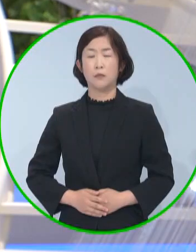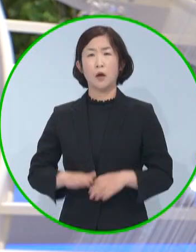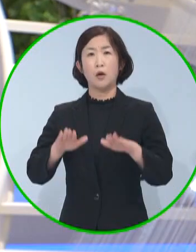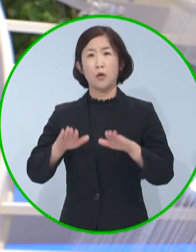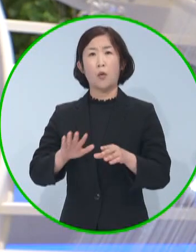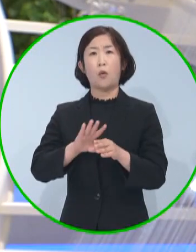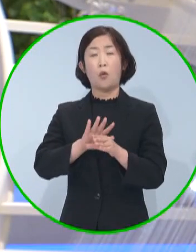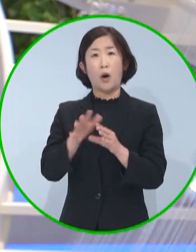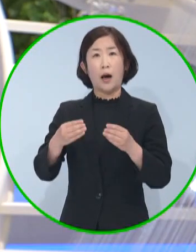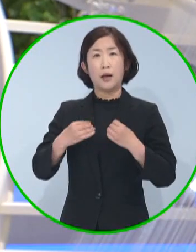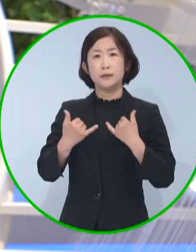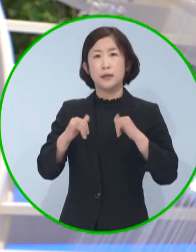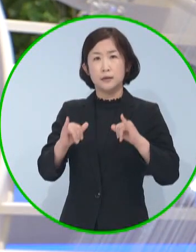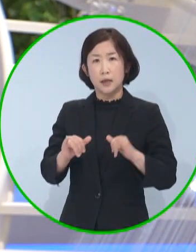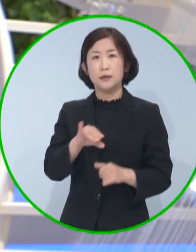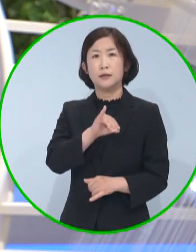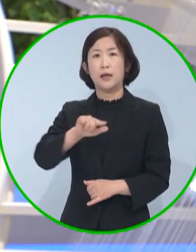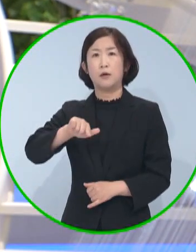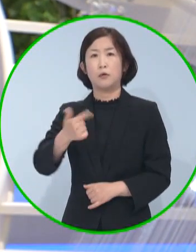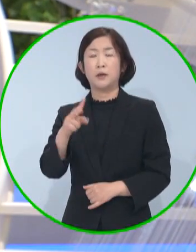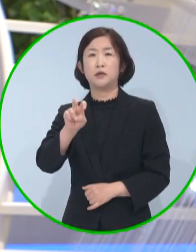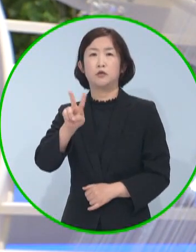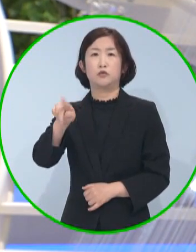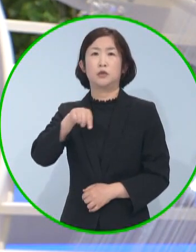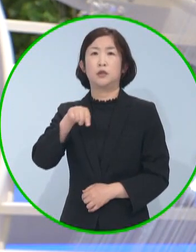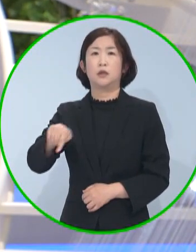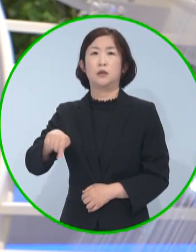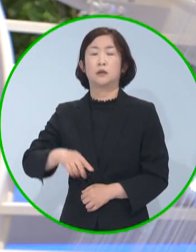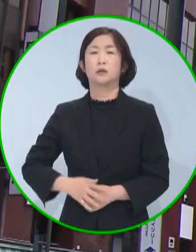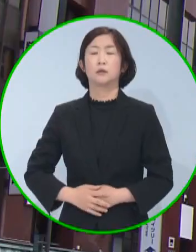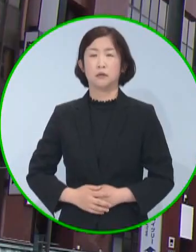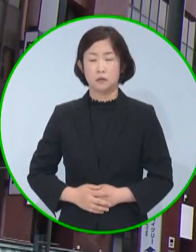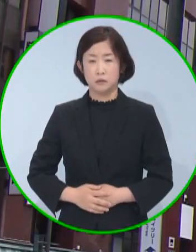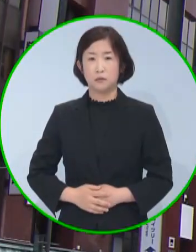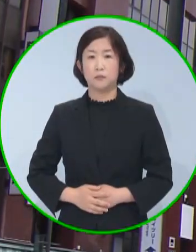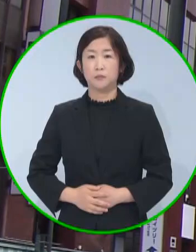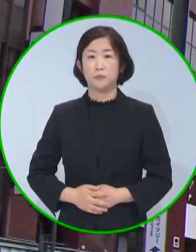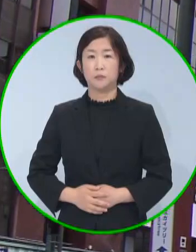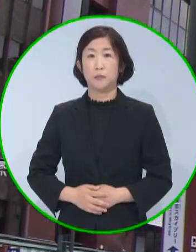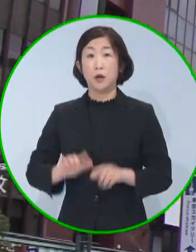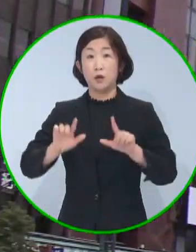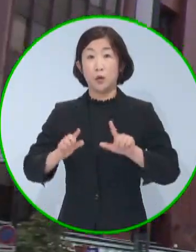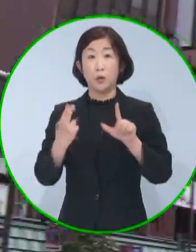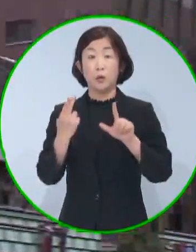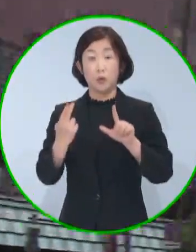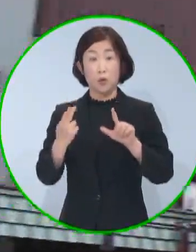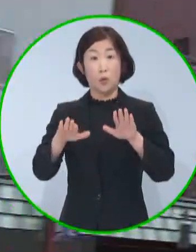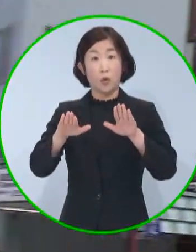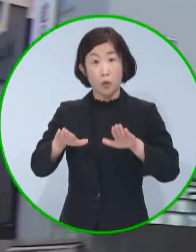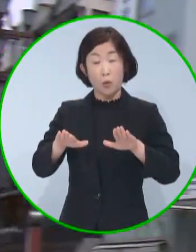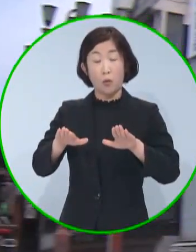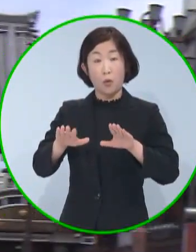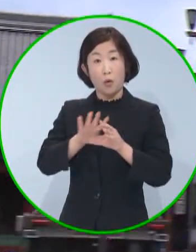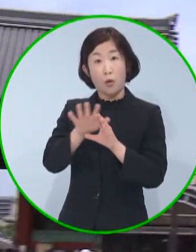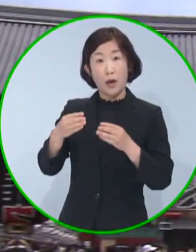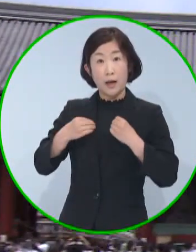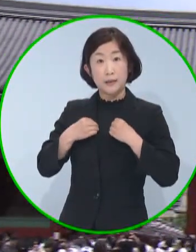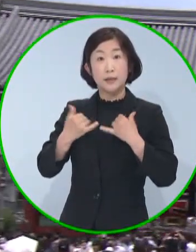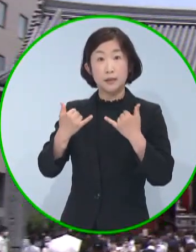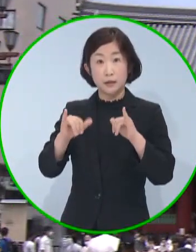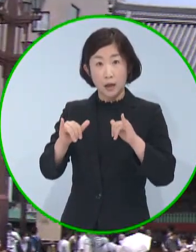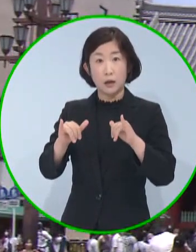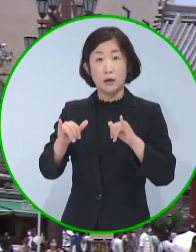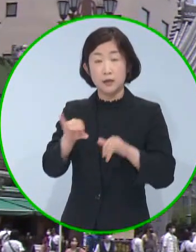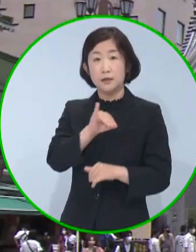新たに1622人が観戦です東京都は今日新型コロナの感染者が新た